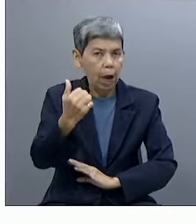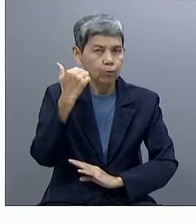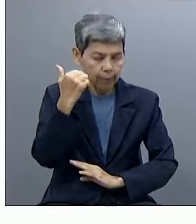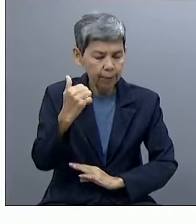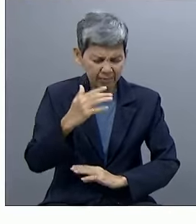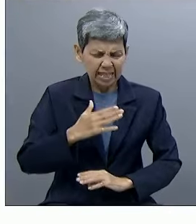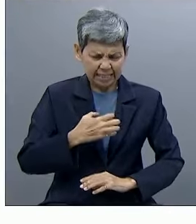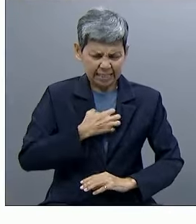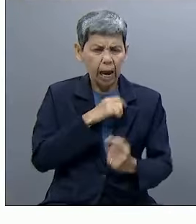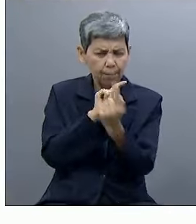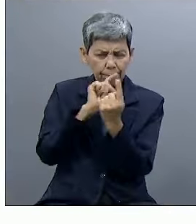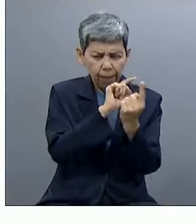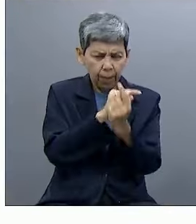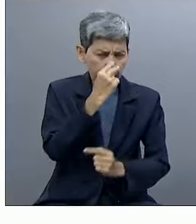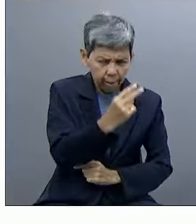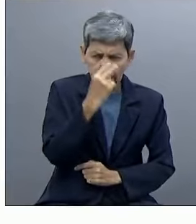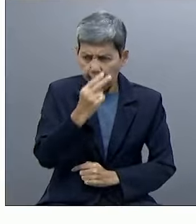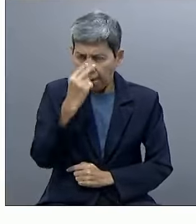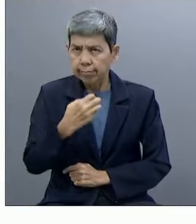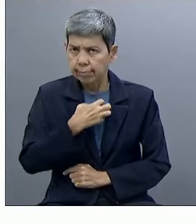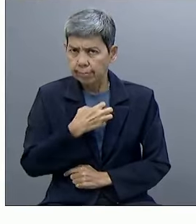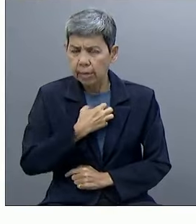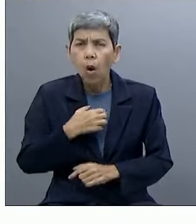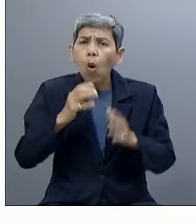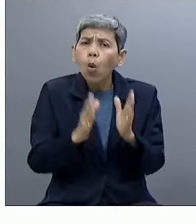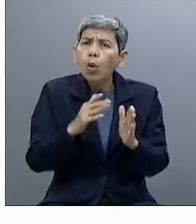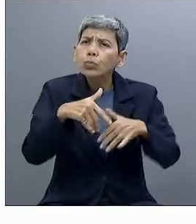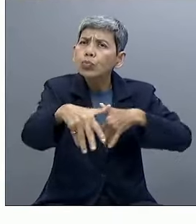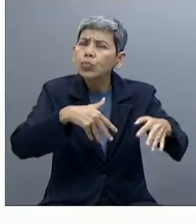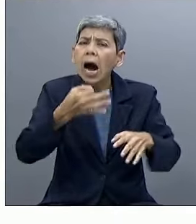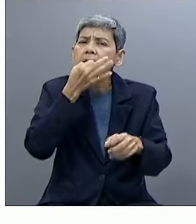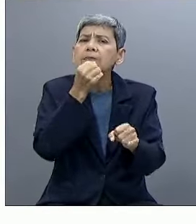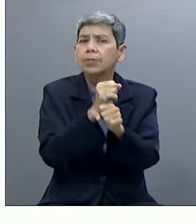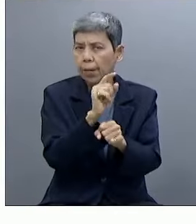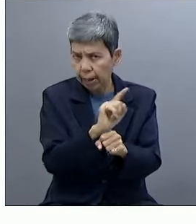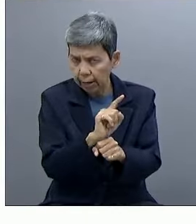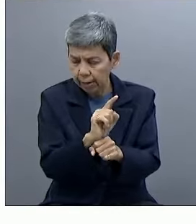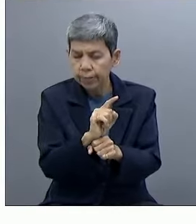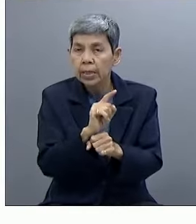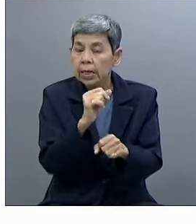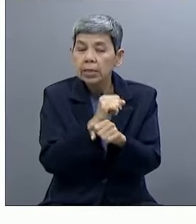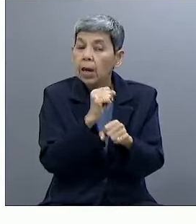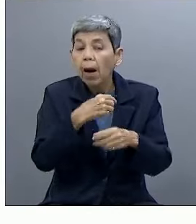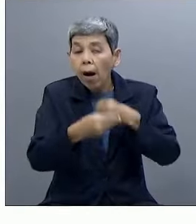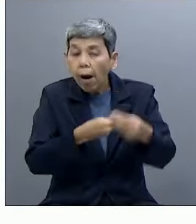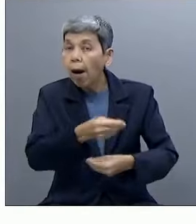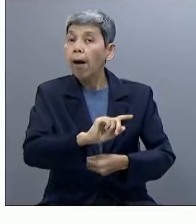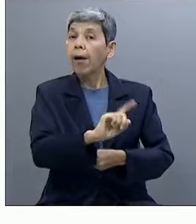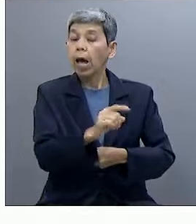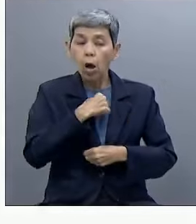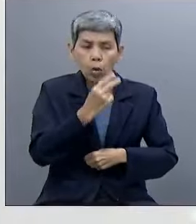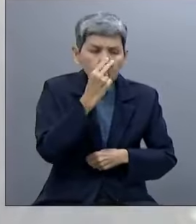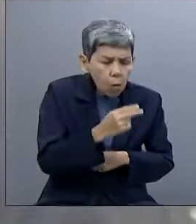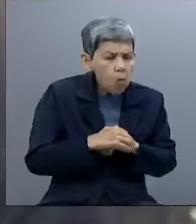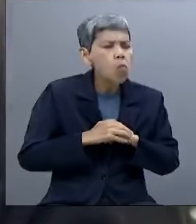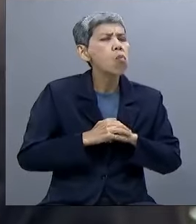ราอยากให้มาเจอประสบการณ์จริงๆค่ะว่าคนในชุมชนทำงานอะไรมีธุรกิจอะไรแล้วก็อยาก